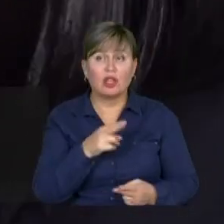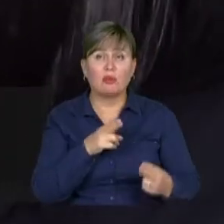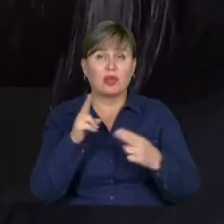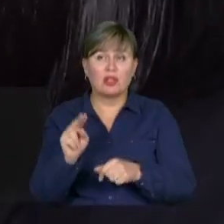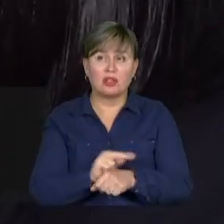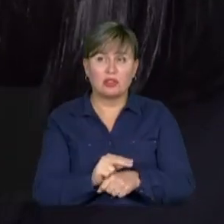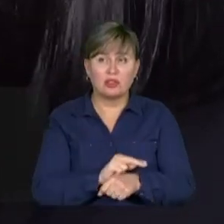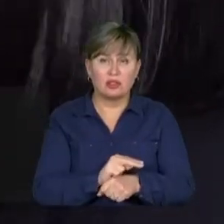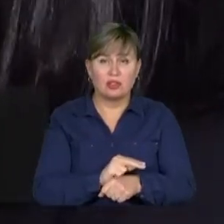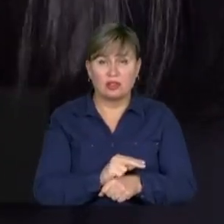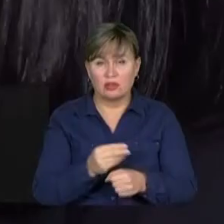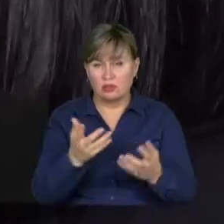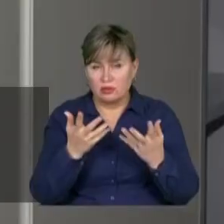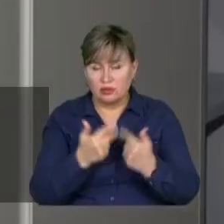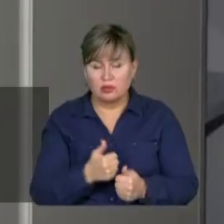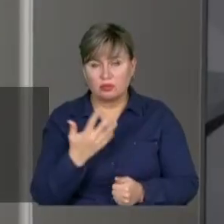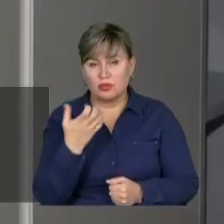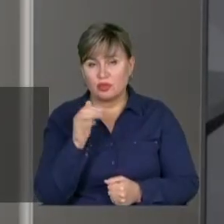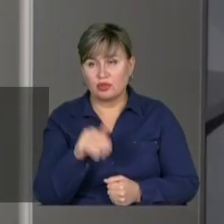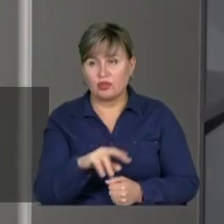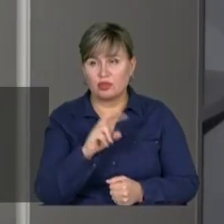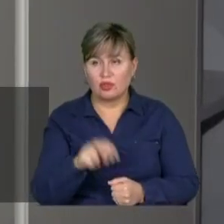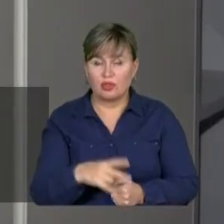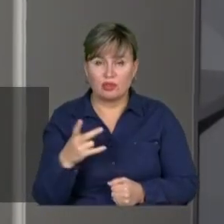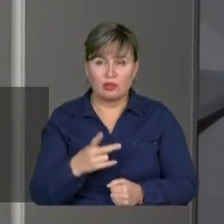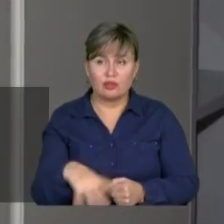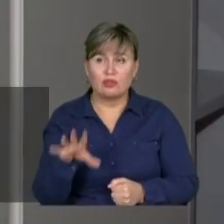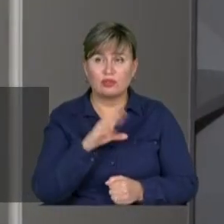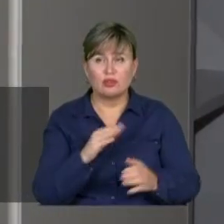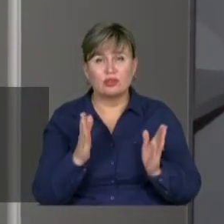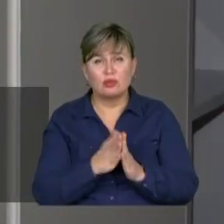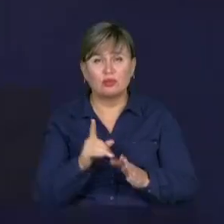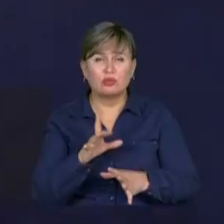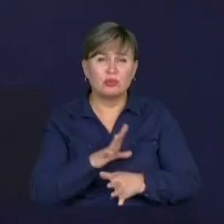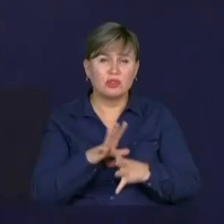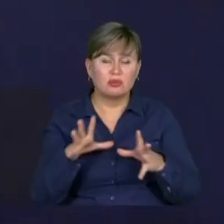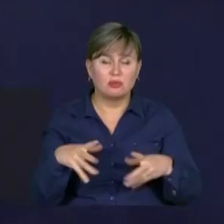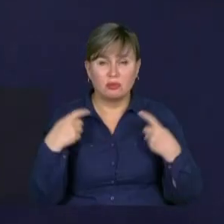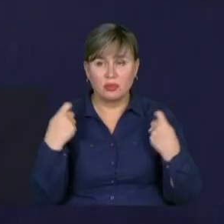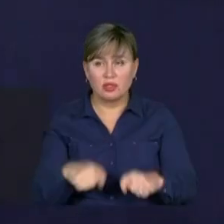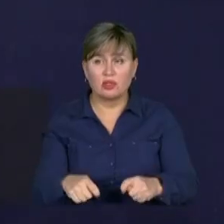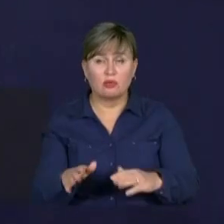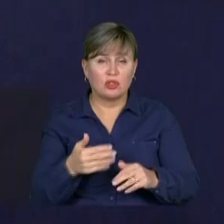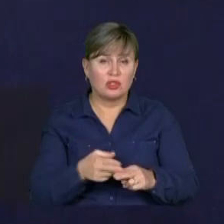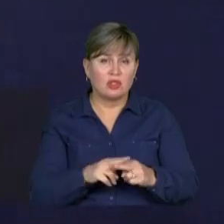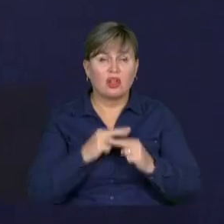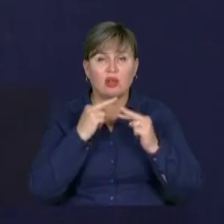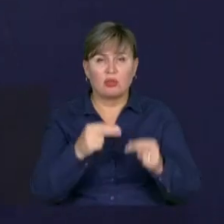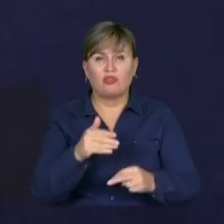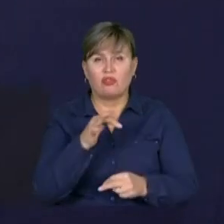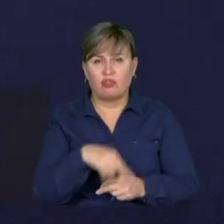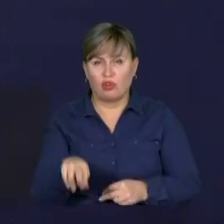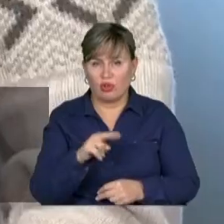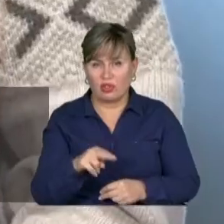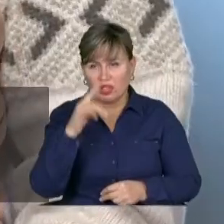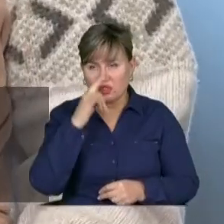лечения, по самым скромным подсчетам, нужно 500 тысяч долларов. Все имущество, которое было, семья продала, после чего обратилась в фонд «Казахстан